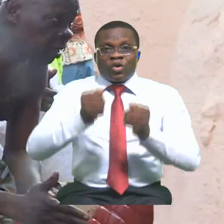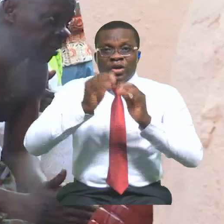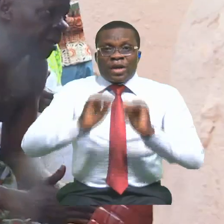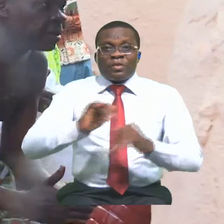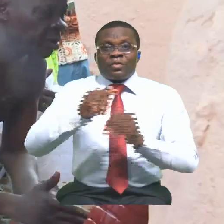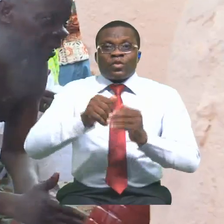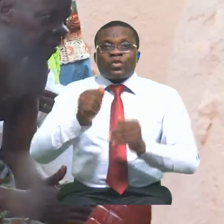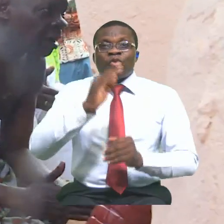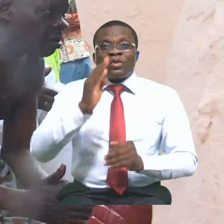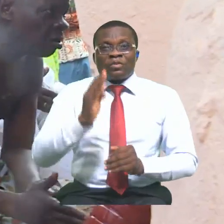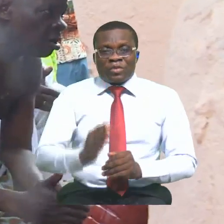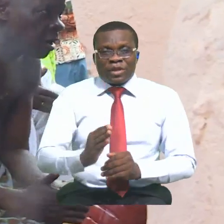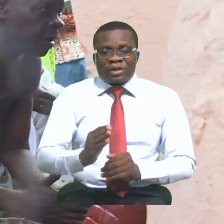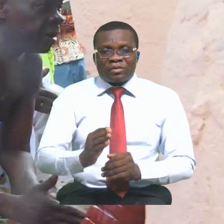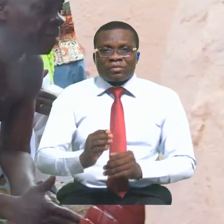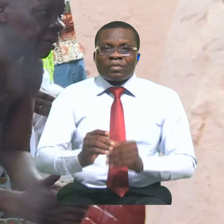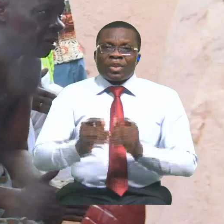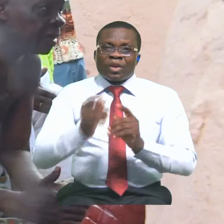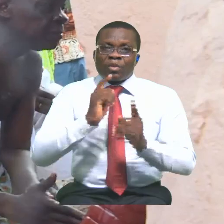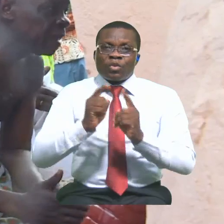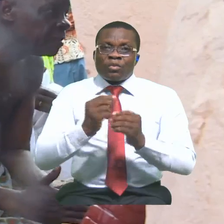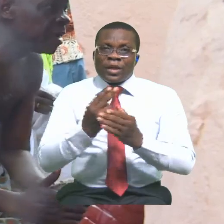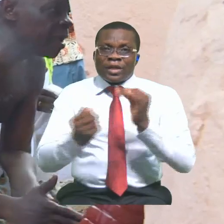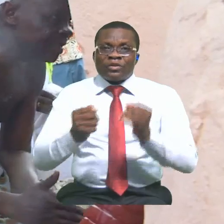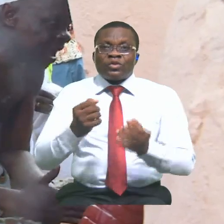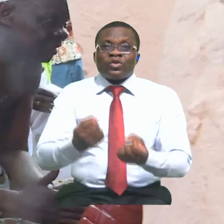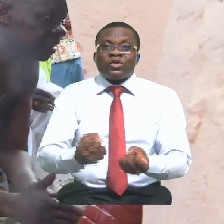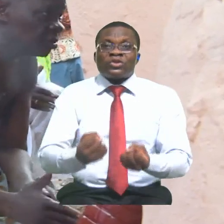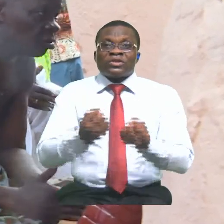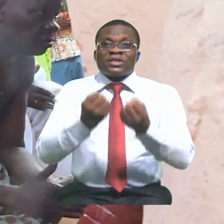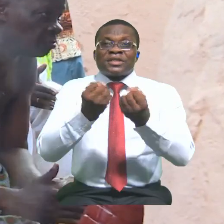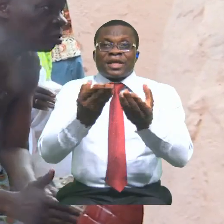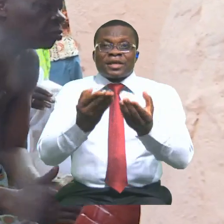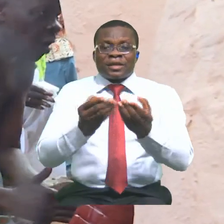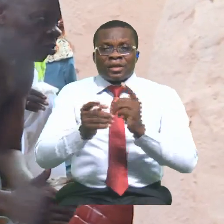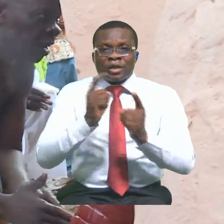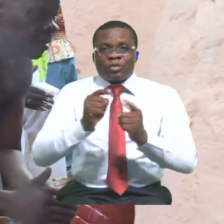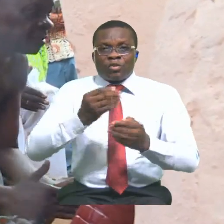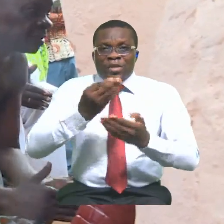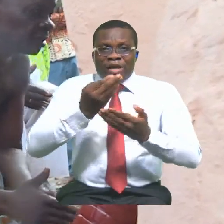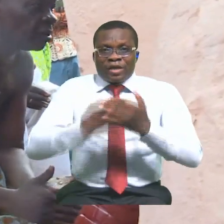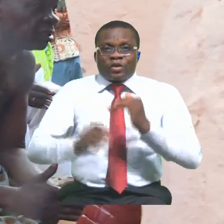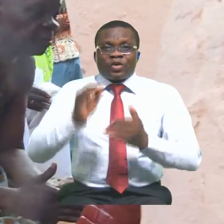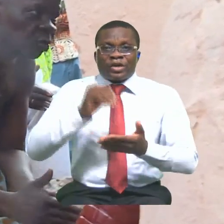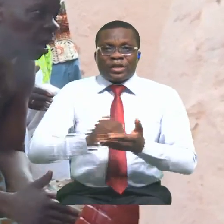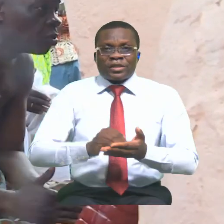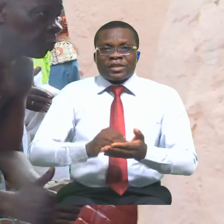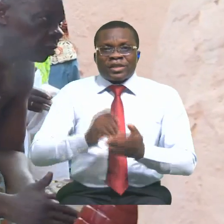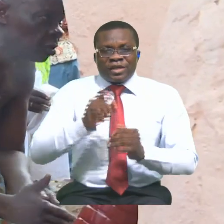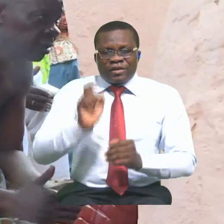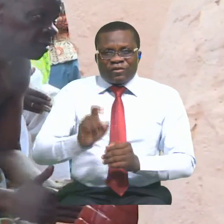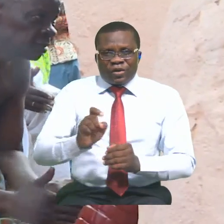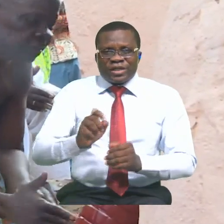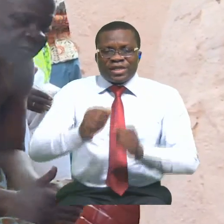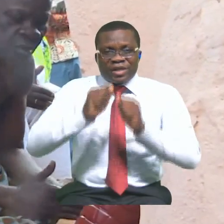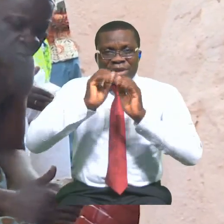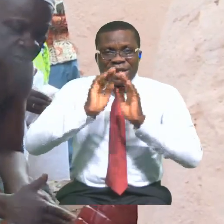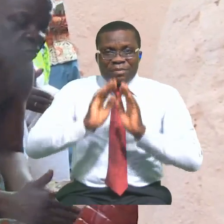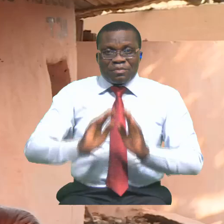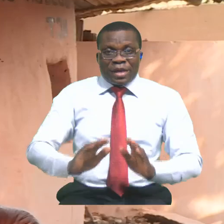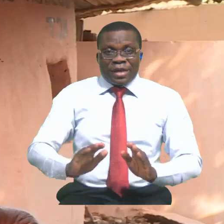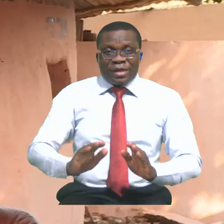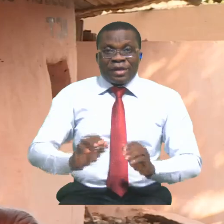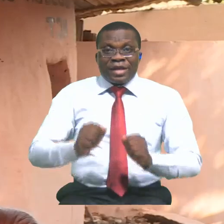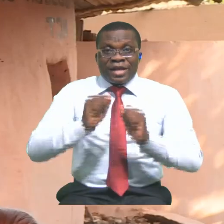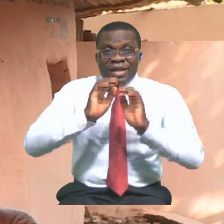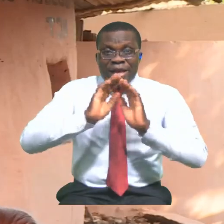Bénin. Pour parler d'union sacrée, pour parler de renaissance, il faut nécessairement la paix. La